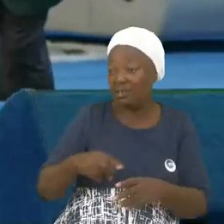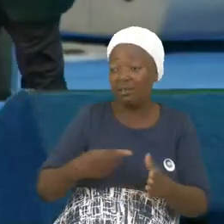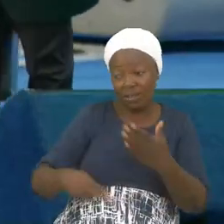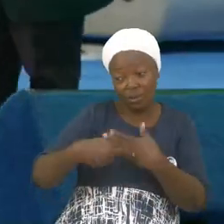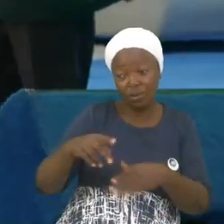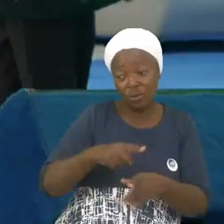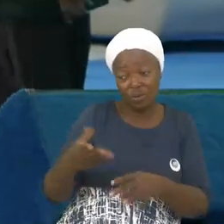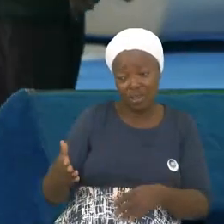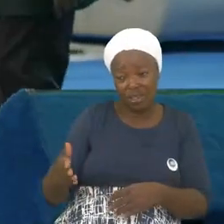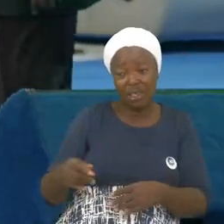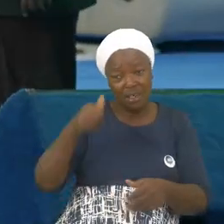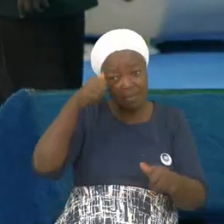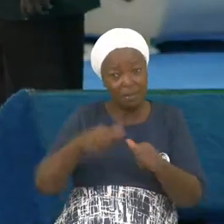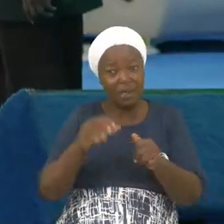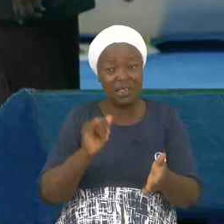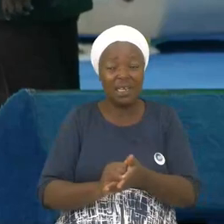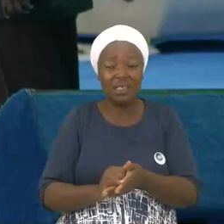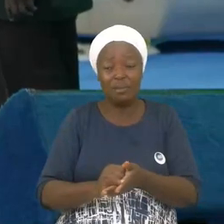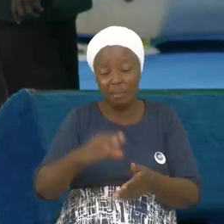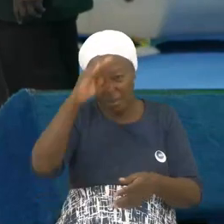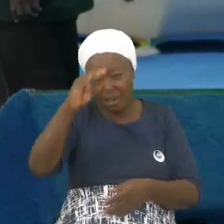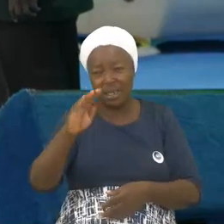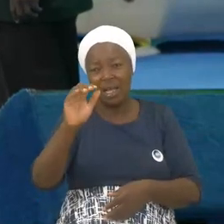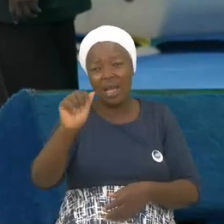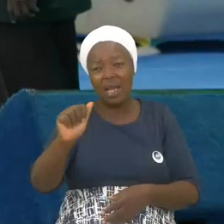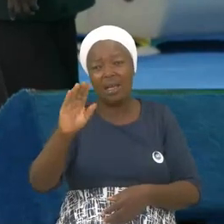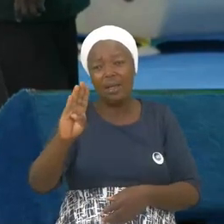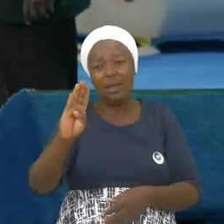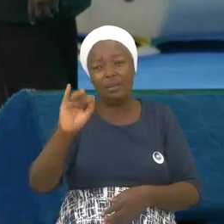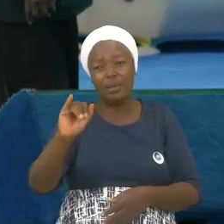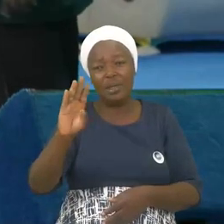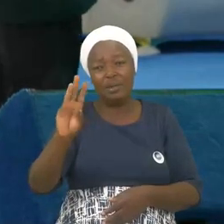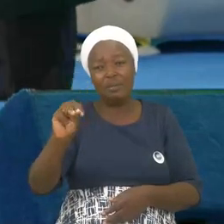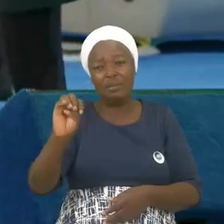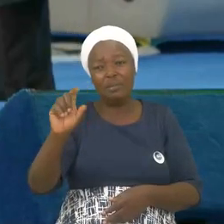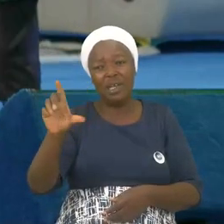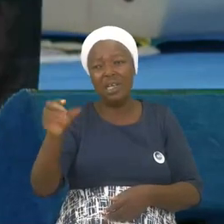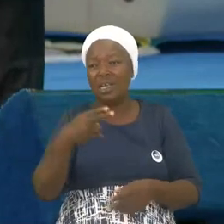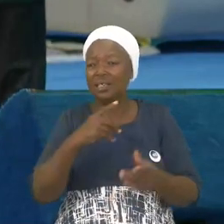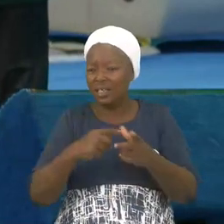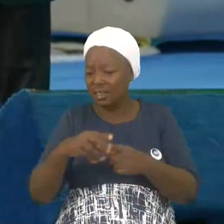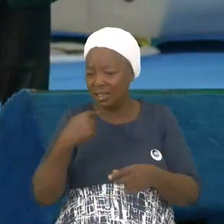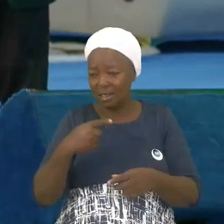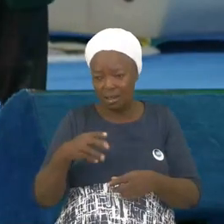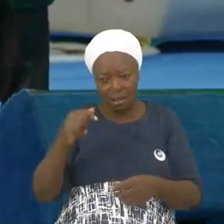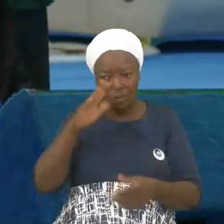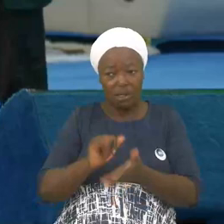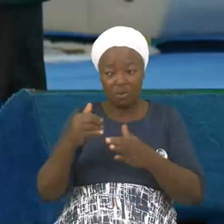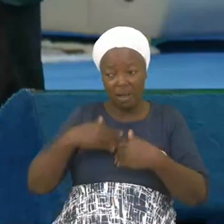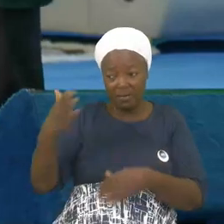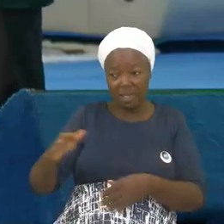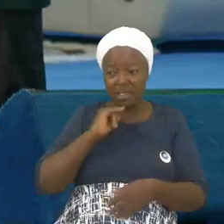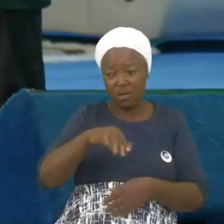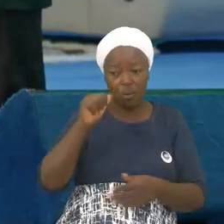Et si tu ne retournes pas? Quand Christ dit de retourner, Abimélec, La femme que tu as prise là-bas est